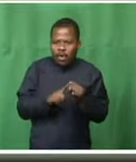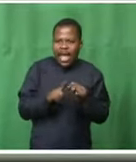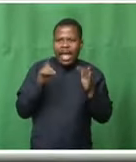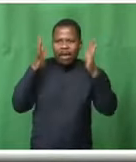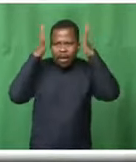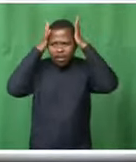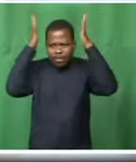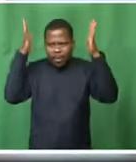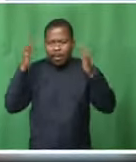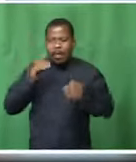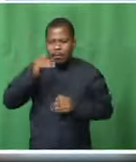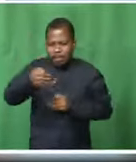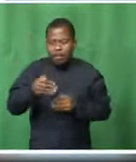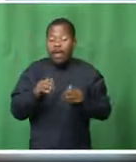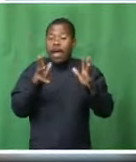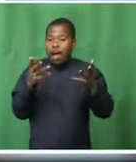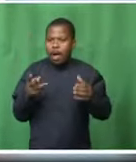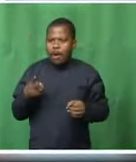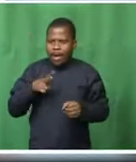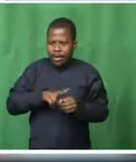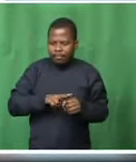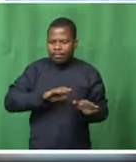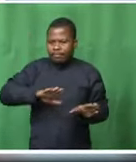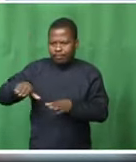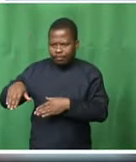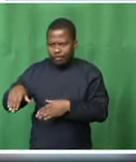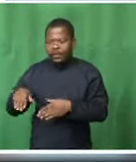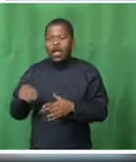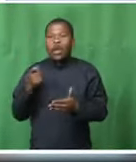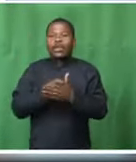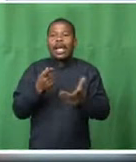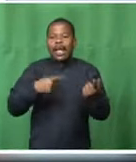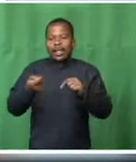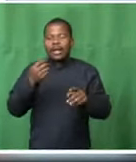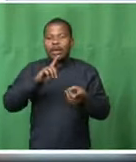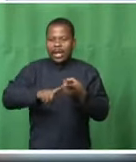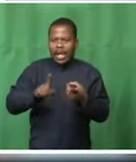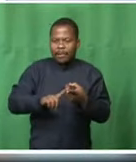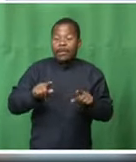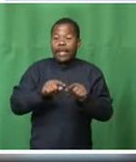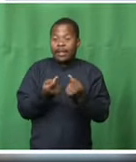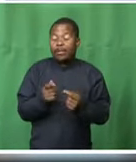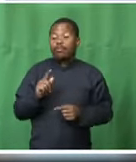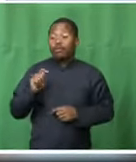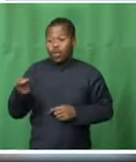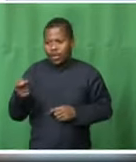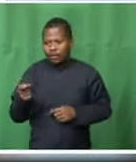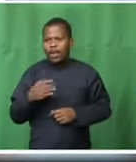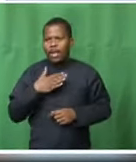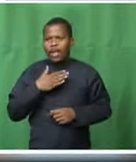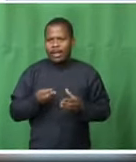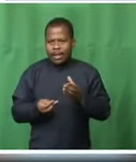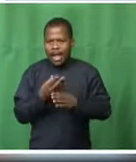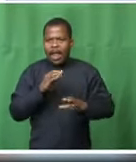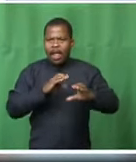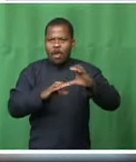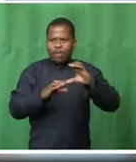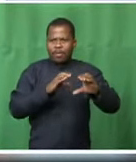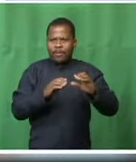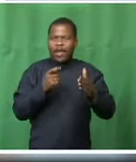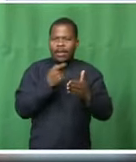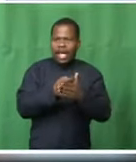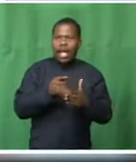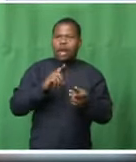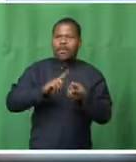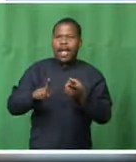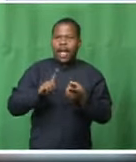ninyanga yakholwane. Leti tsinza kuthenga kanye nekuthengiswa kwabadlali titi licembu le-Tottenham Hotspur selicale tingulumo tekubuka indlela ekuthenga